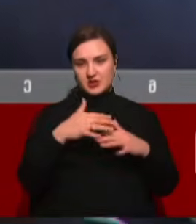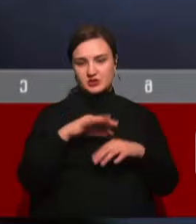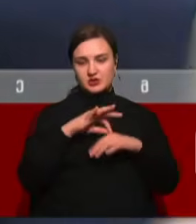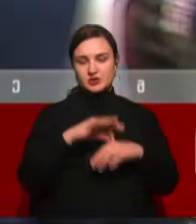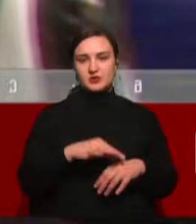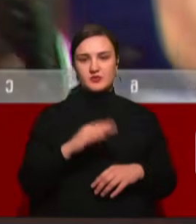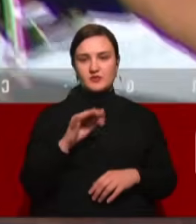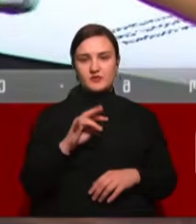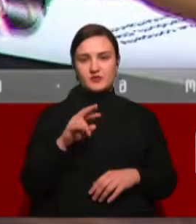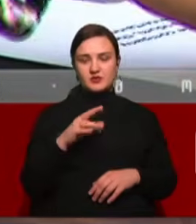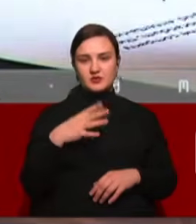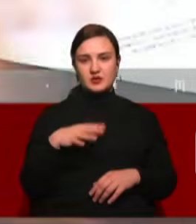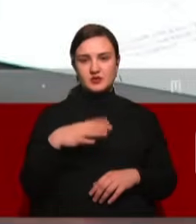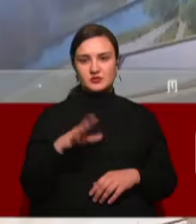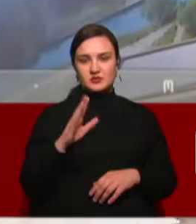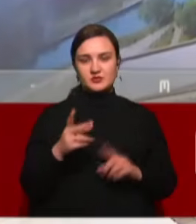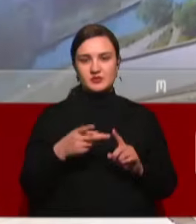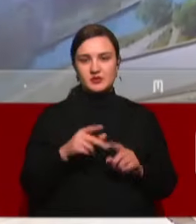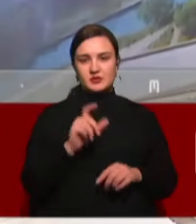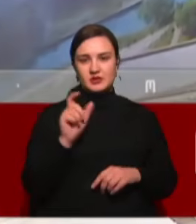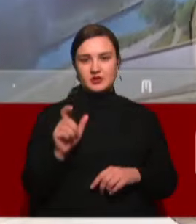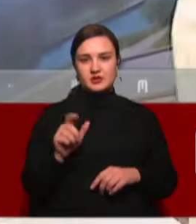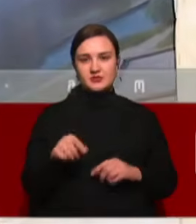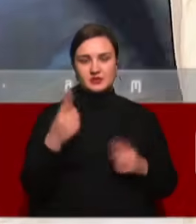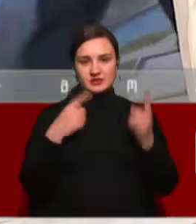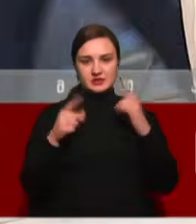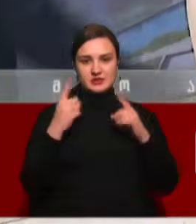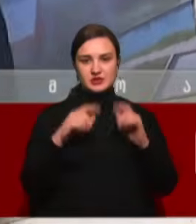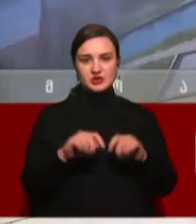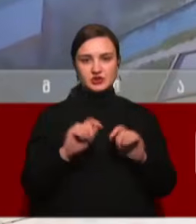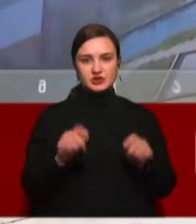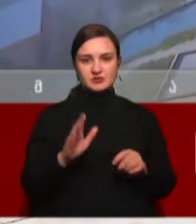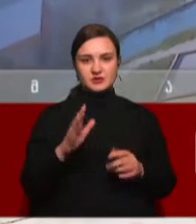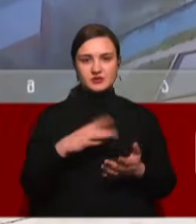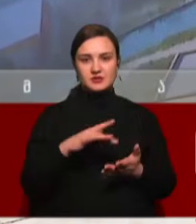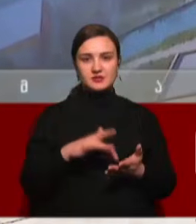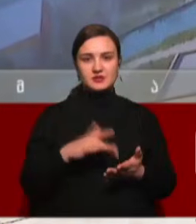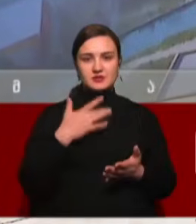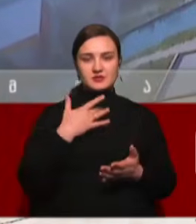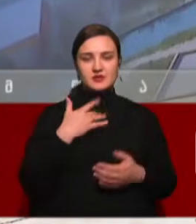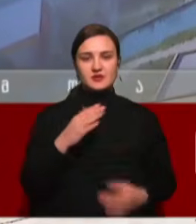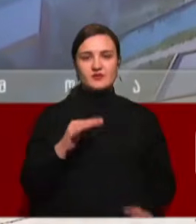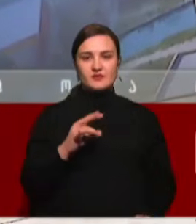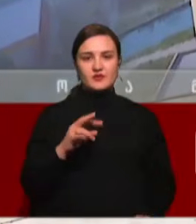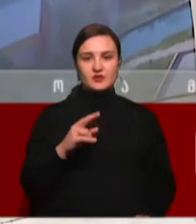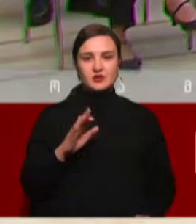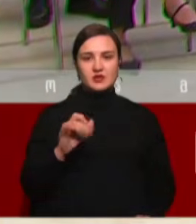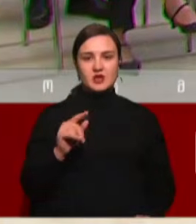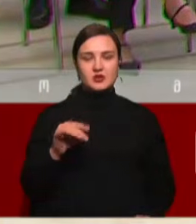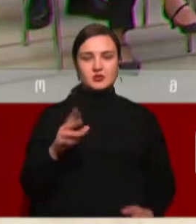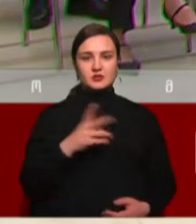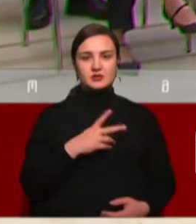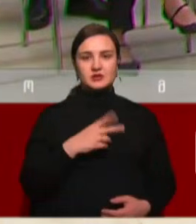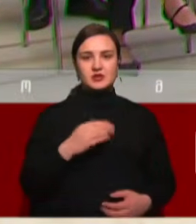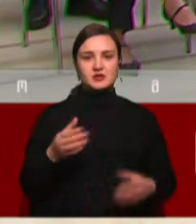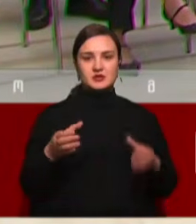ფონდი ქართულ უზრუნველყოფს. მეორე ეტაპი კი კონცეპტუალური დიზაინის შექმნა იქნება. თბილისის მერიას, ფონდ ქართულს და ბრიტანულ კომპანია